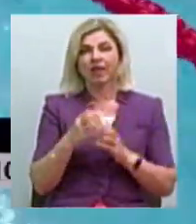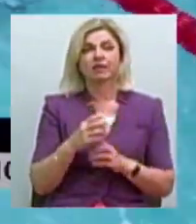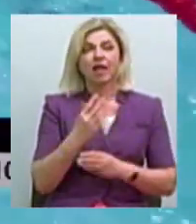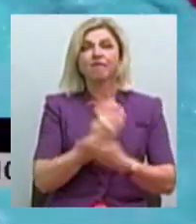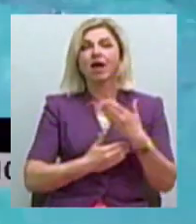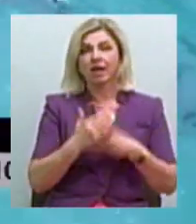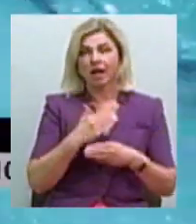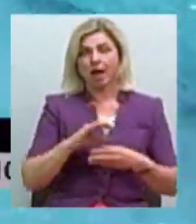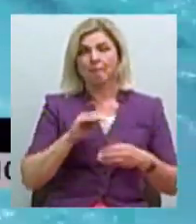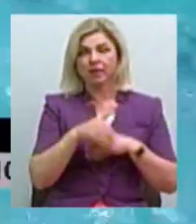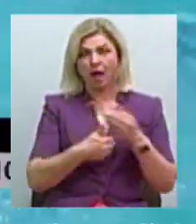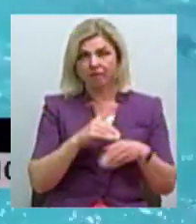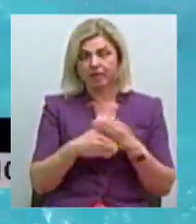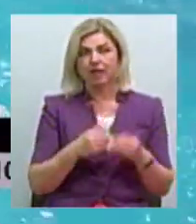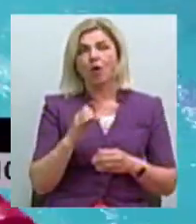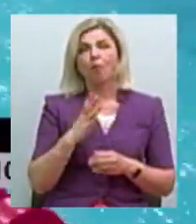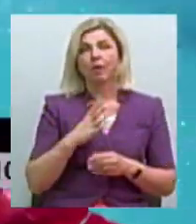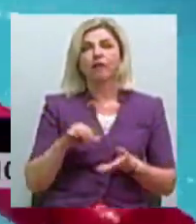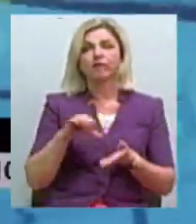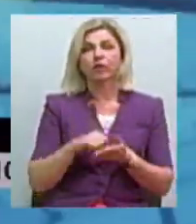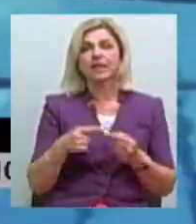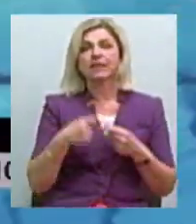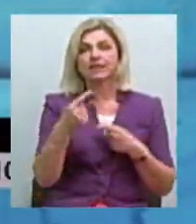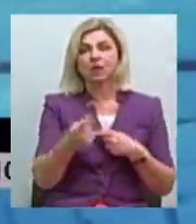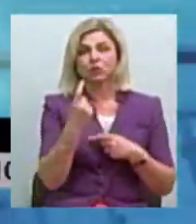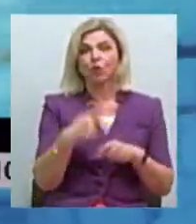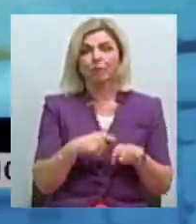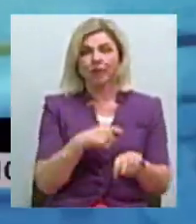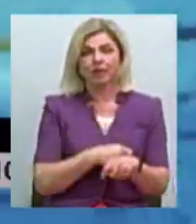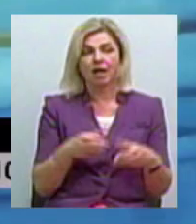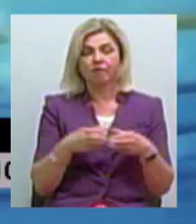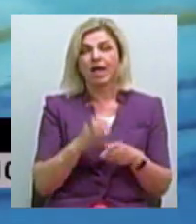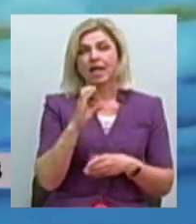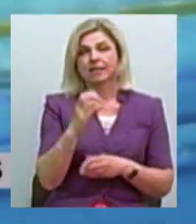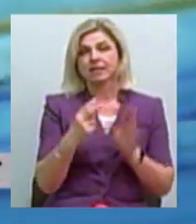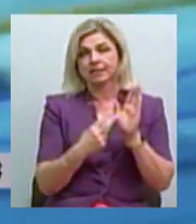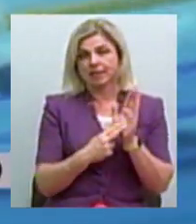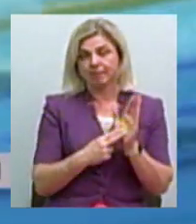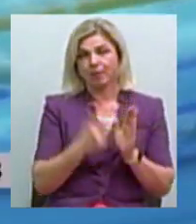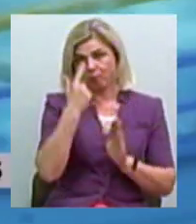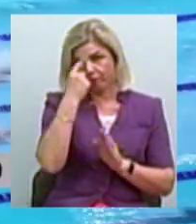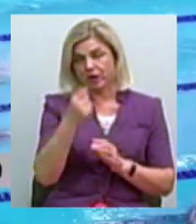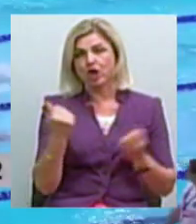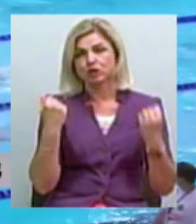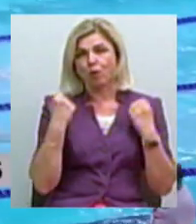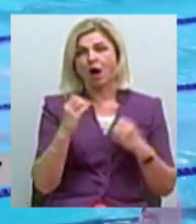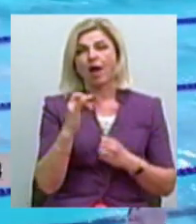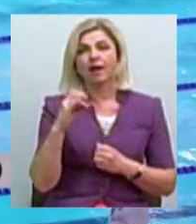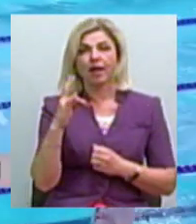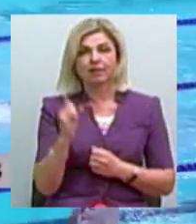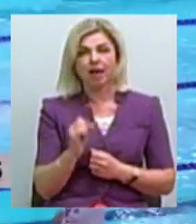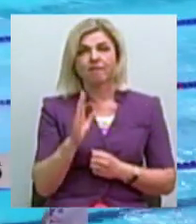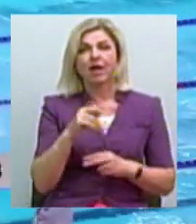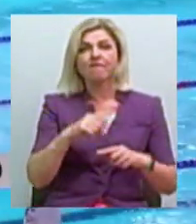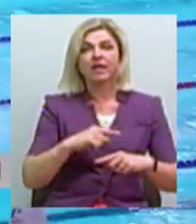Лондоні. Спортсмен виступив на дистанції 100 метрів в категорії С7, повідомляє «Спорт-Арена». У фінальному